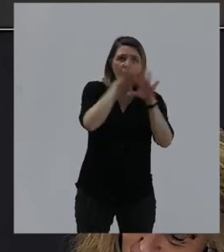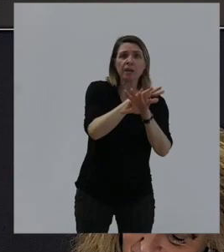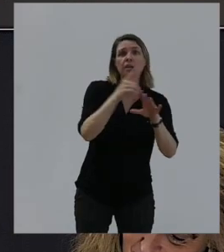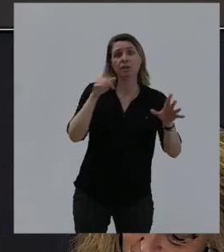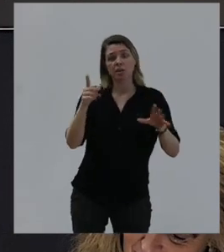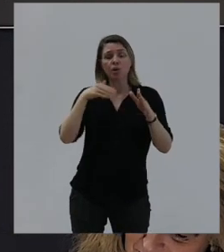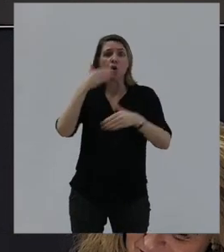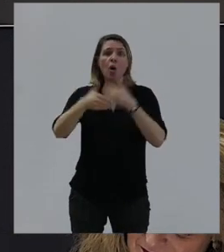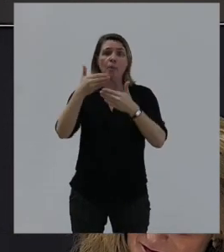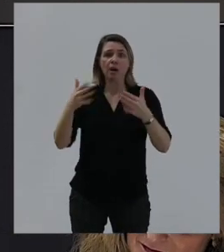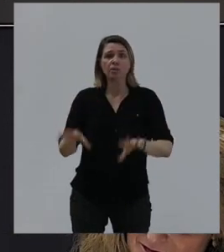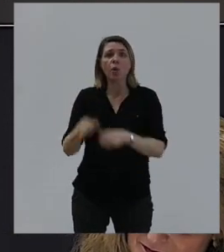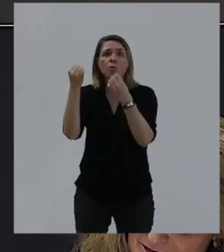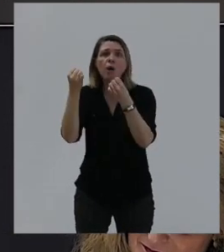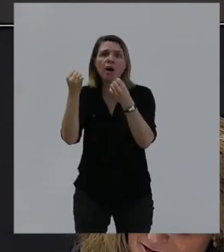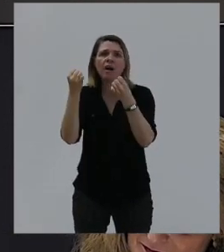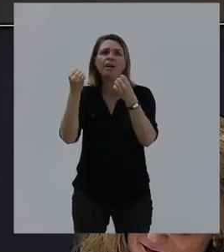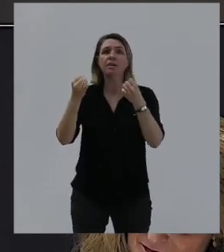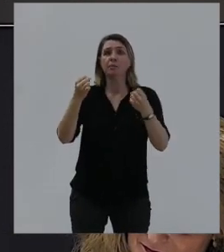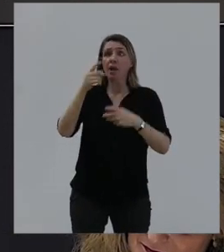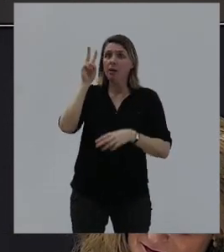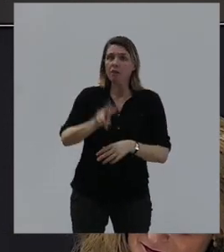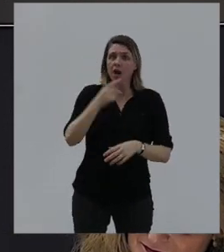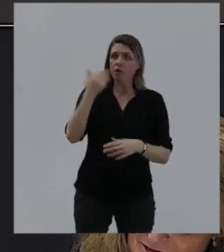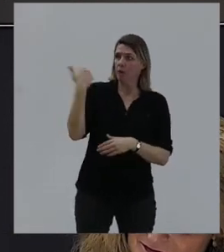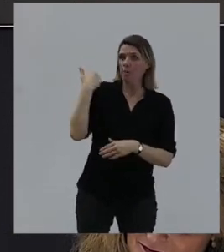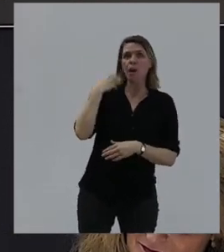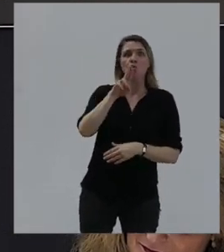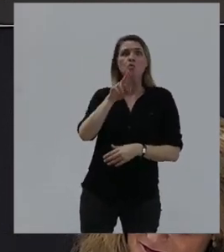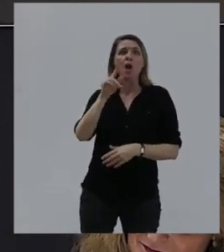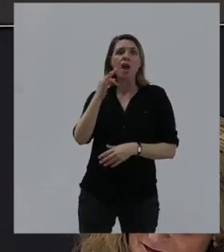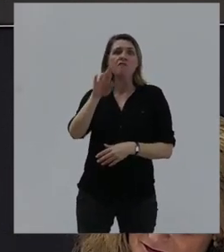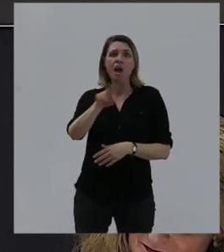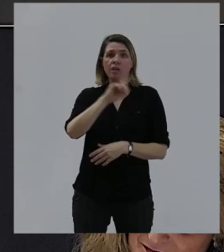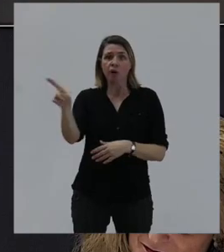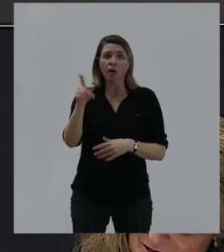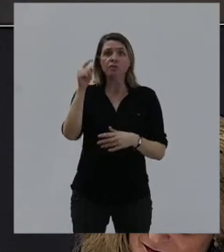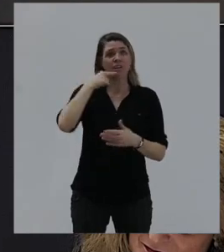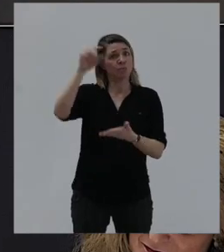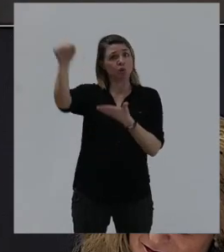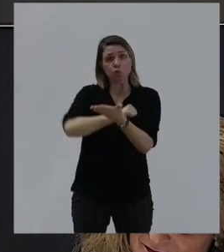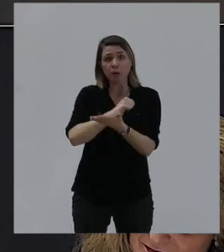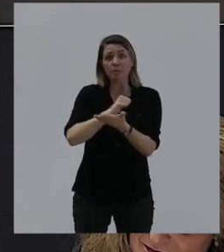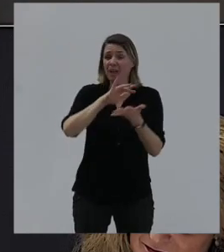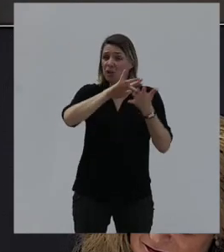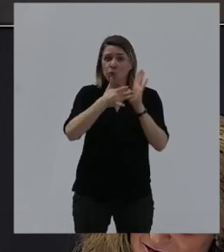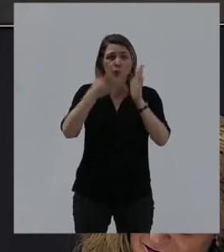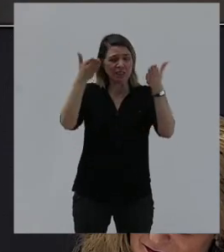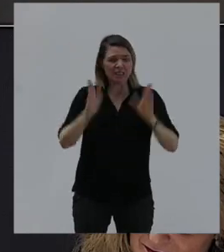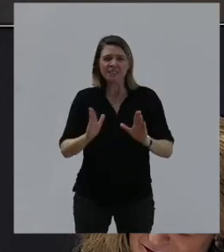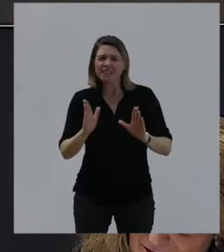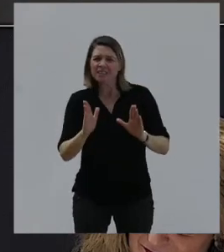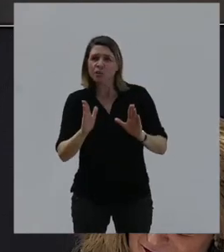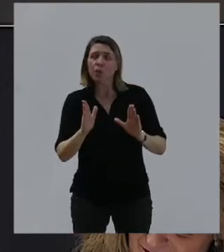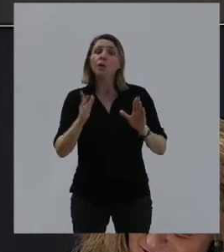campagnes d'emploi, les besoins étaient définis d'en haut sans consultation des UFR. Aujourd'hui, les commissions ad hoc ont été supprimées. Toutes les décisions sont